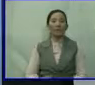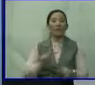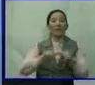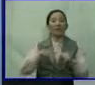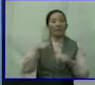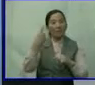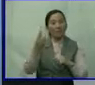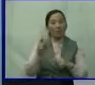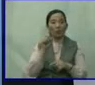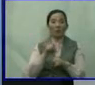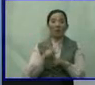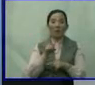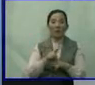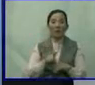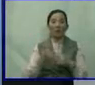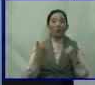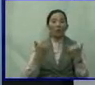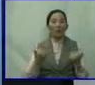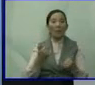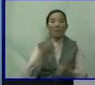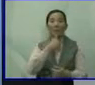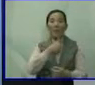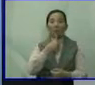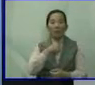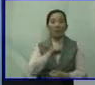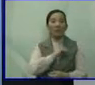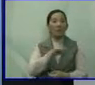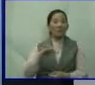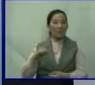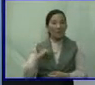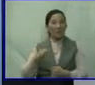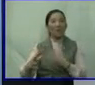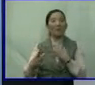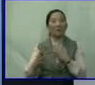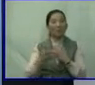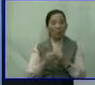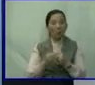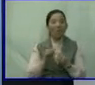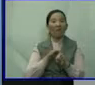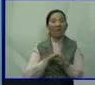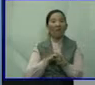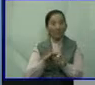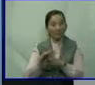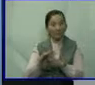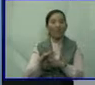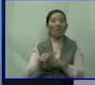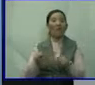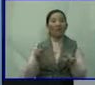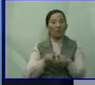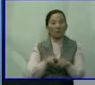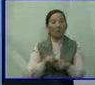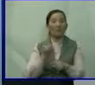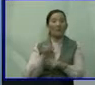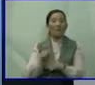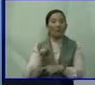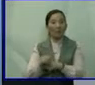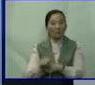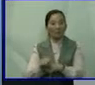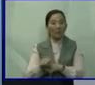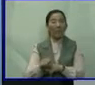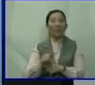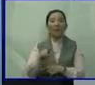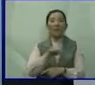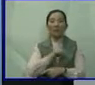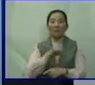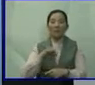Следующее задание. Теперь уже попробуйте сами вместе со мной выполнить данное задание.